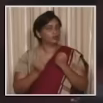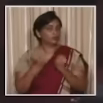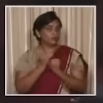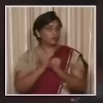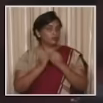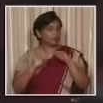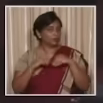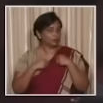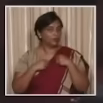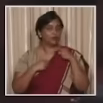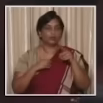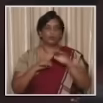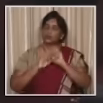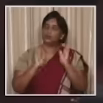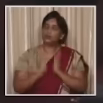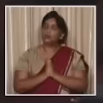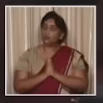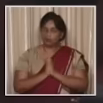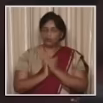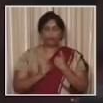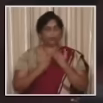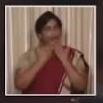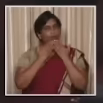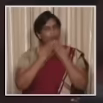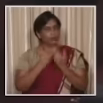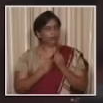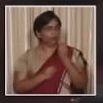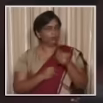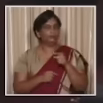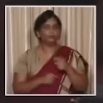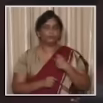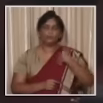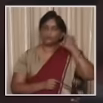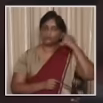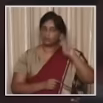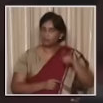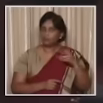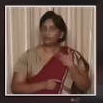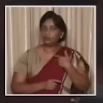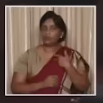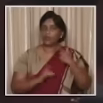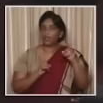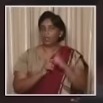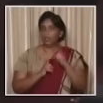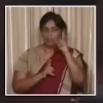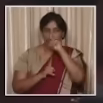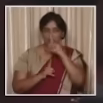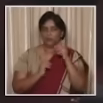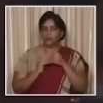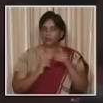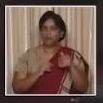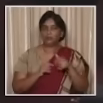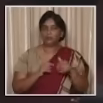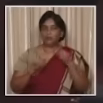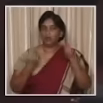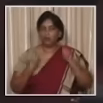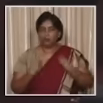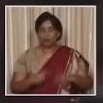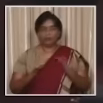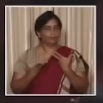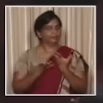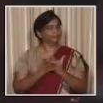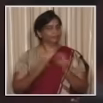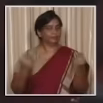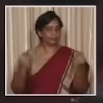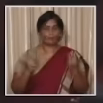සහයෝගයක් දක්වුවා. ඉතින් සියලු දෙනාට අපි ස්තුතිය ප්‍රකාශ කරනවා. අපි විශ්වාස කරනවා අපිට දෙසැම්බර් මාසෙ වෙද්දී මේ බංකොලොත්භාවයෙන් ඉවත්